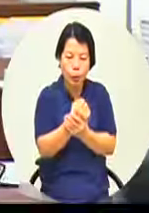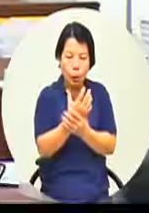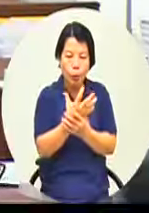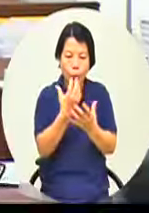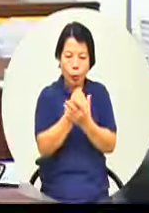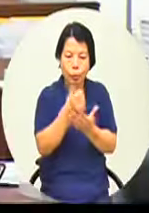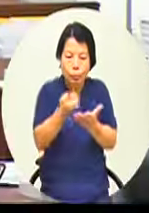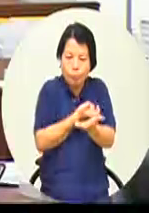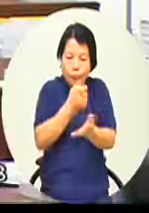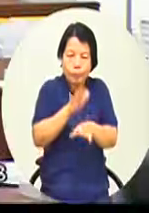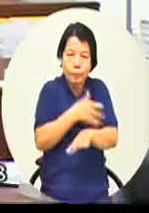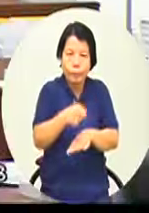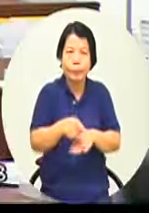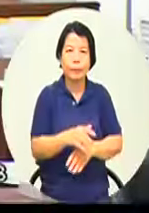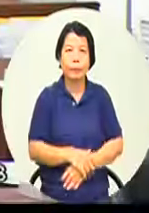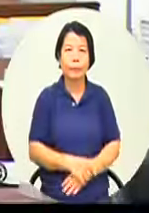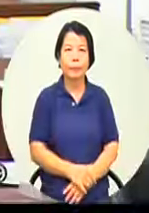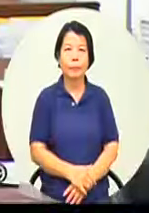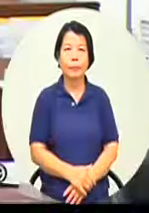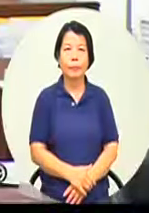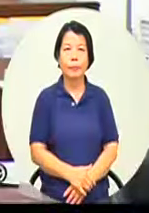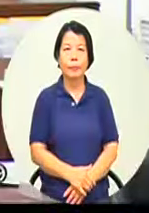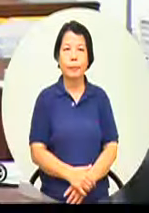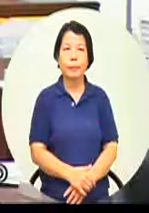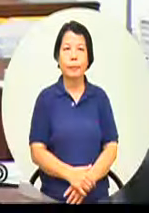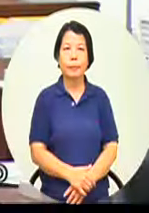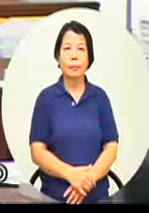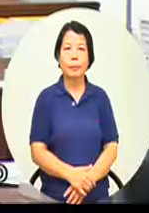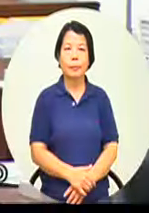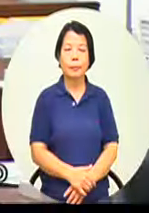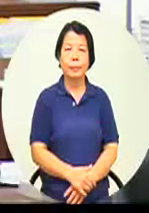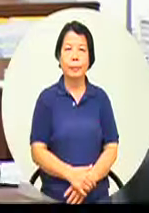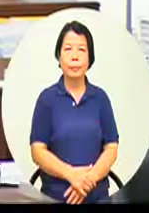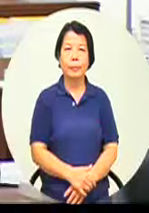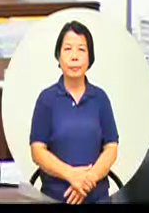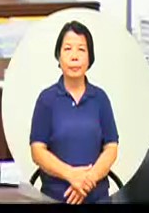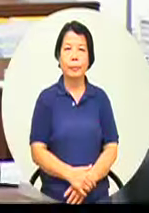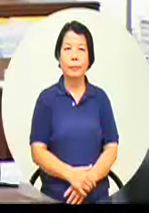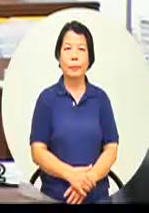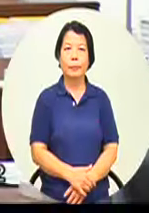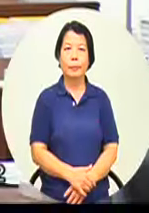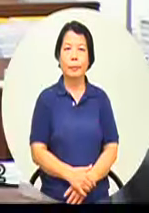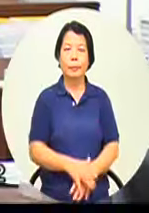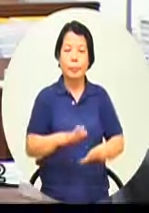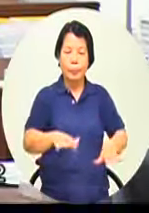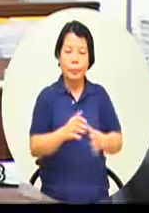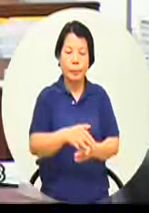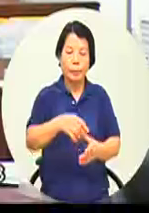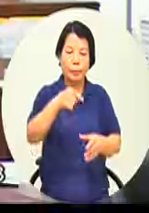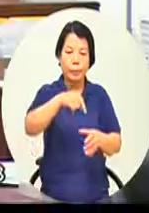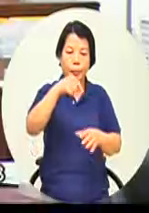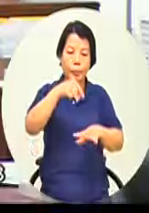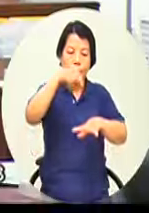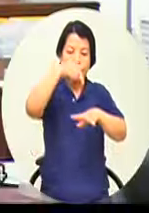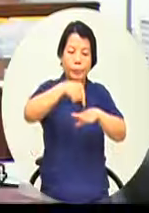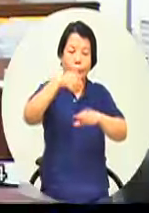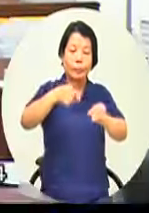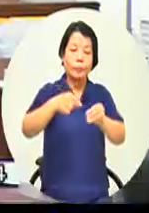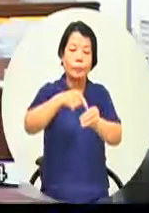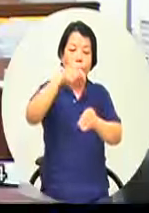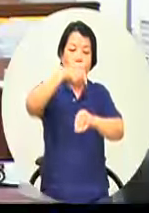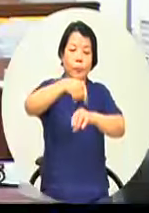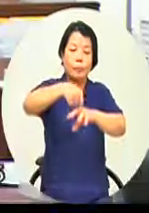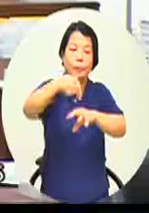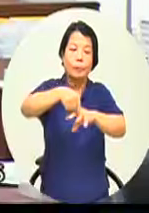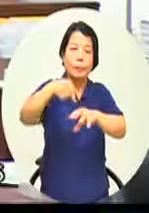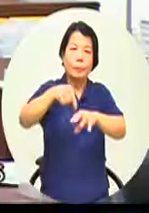哈。那好，好，那我现在再做一个测试哈。好，我现在把它刺动，好，应该可以